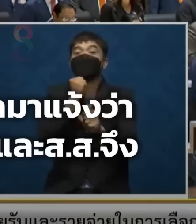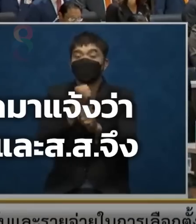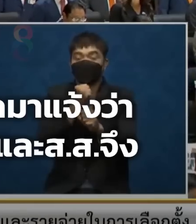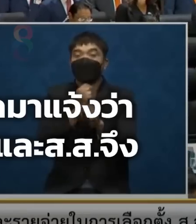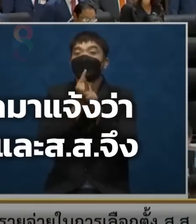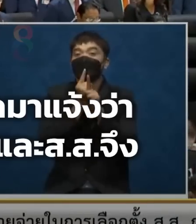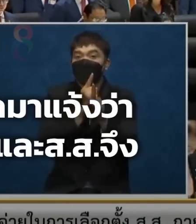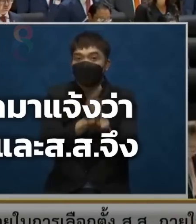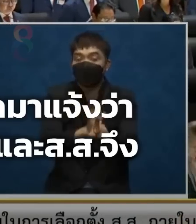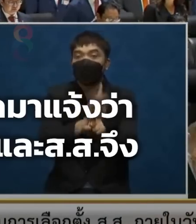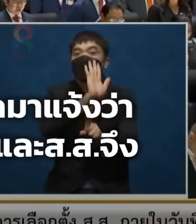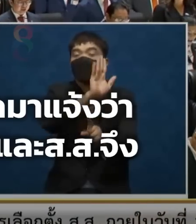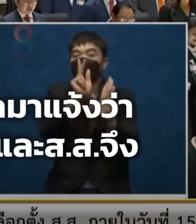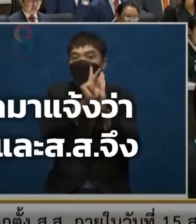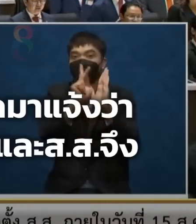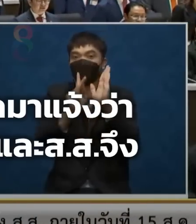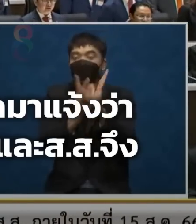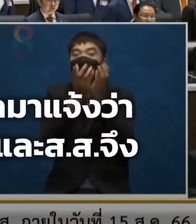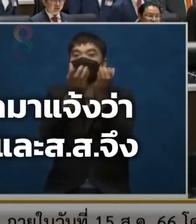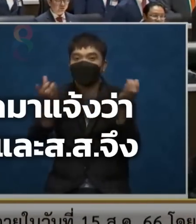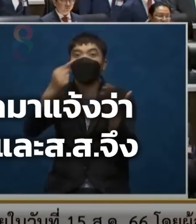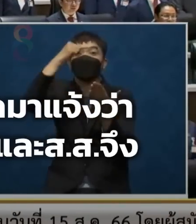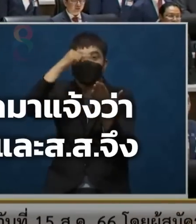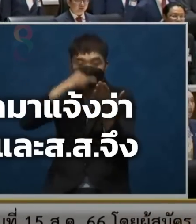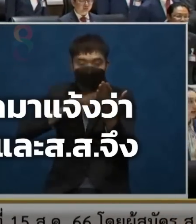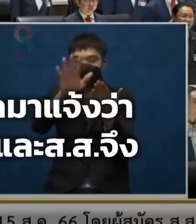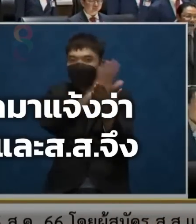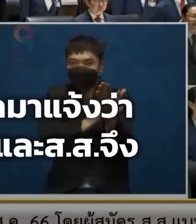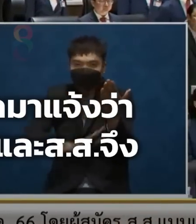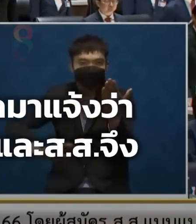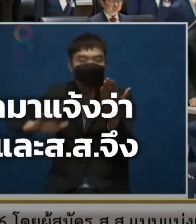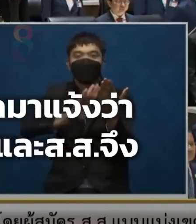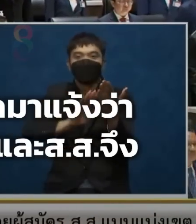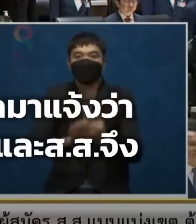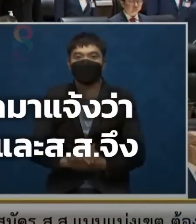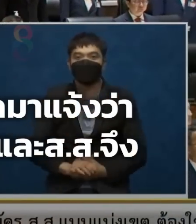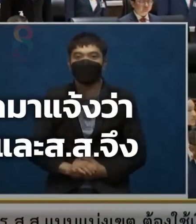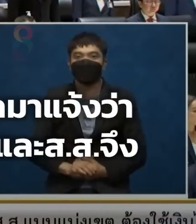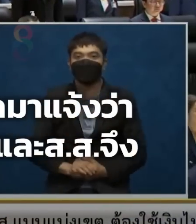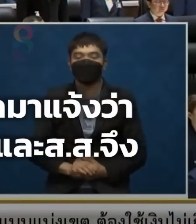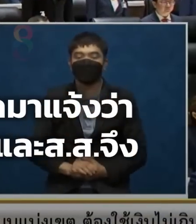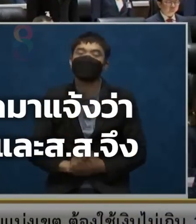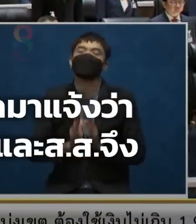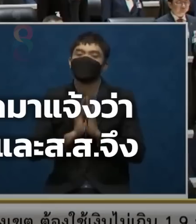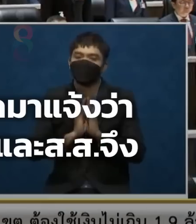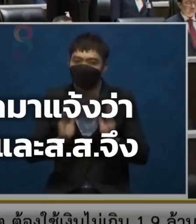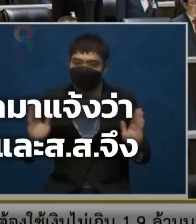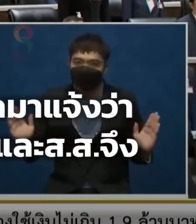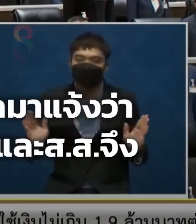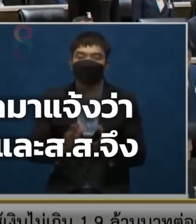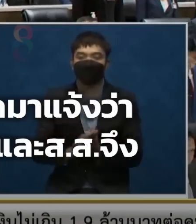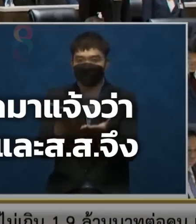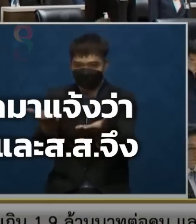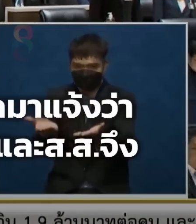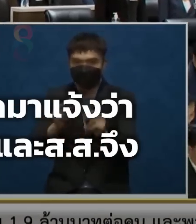ซึ่งรัฐธรรมนูญแห่งราชอาณาจักรไทยทุกประการขอบคุณทุกท่านนะครับขอ